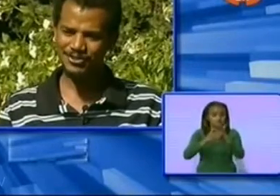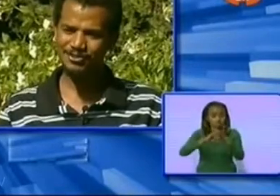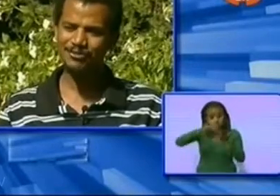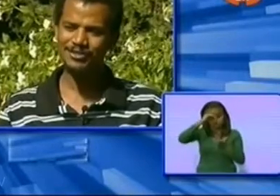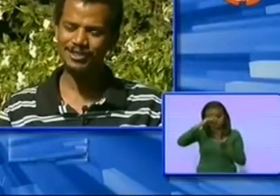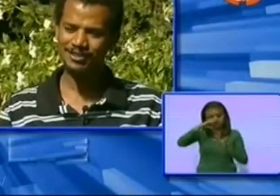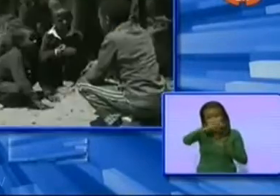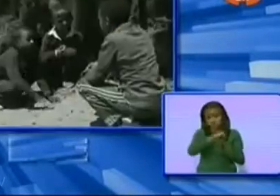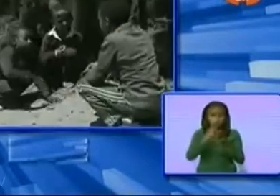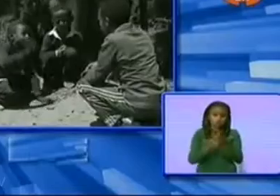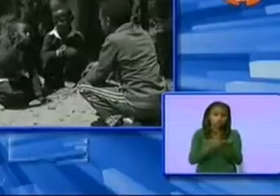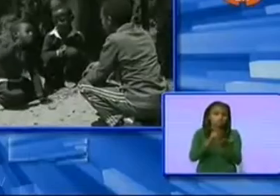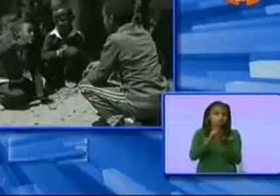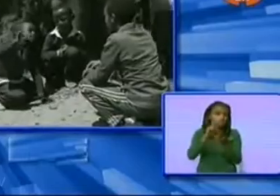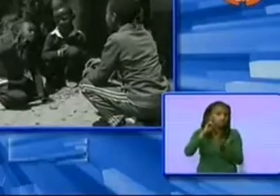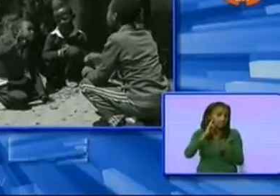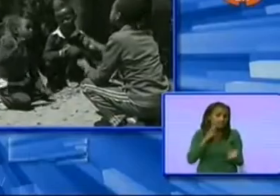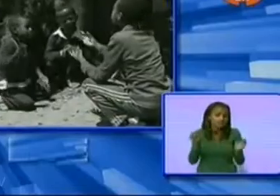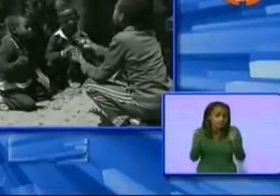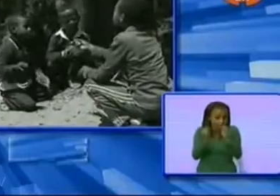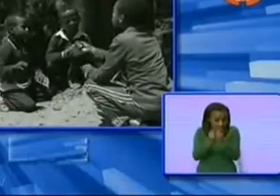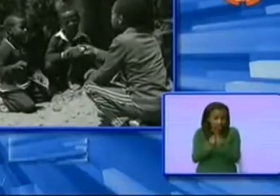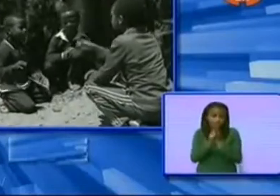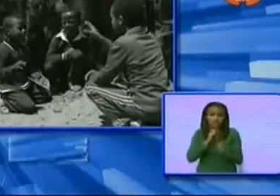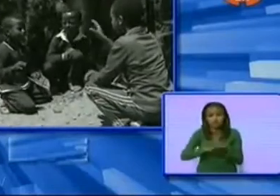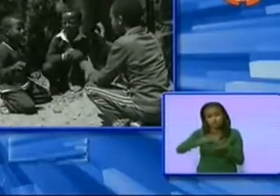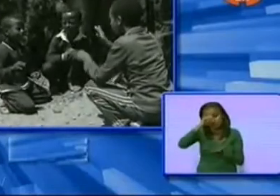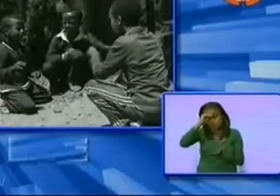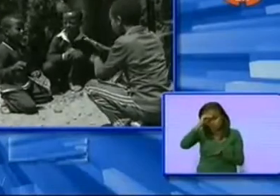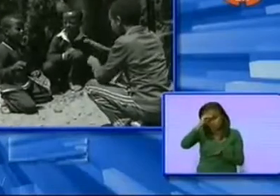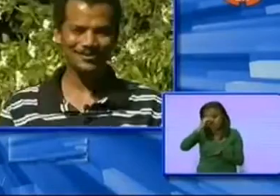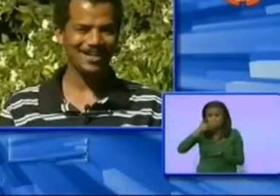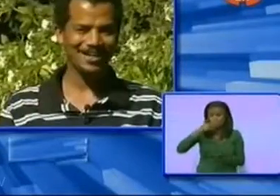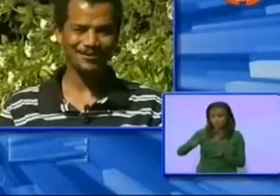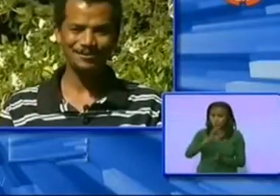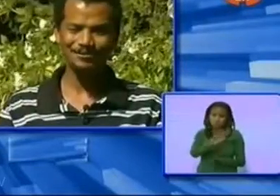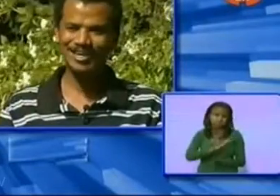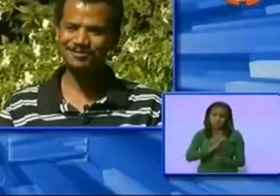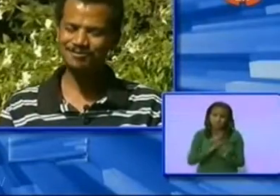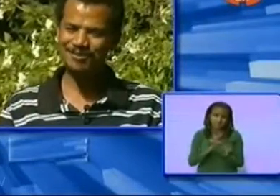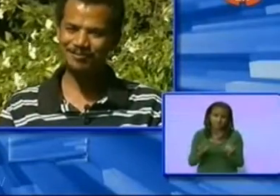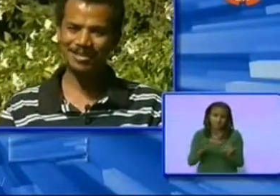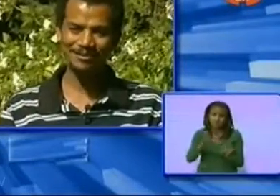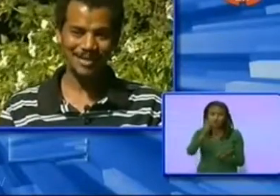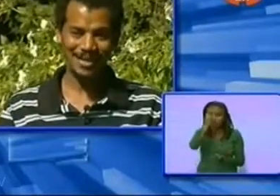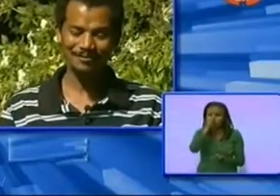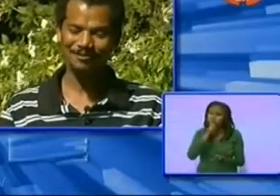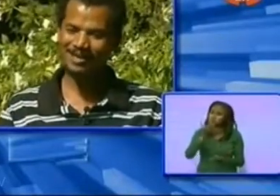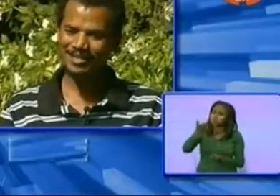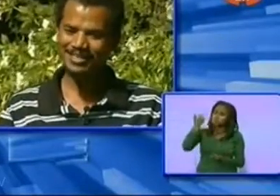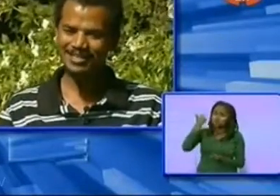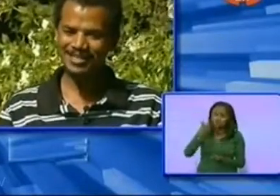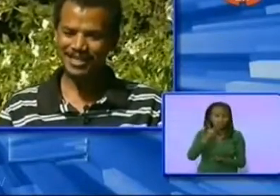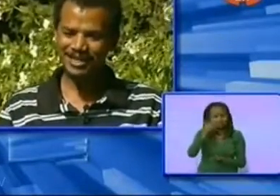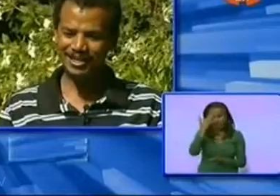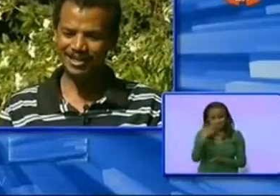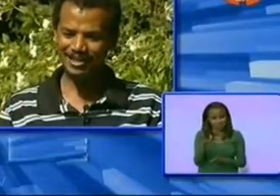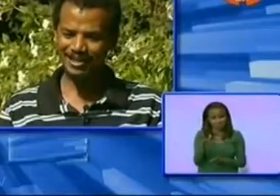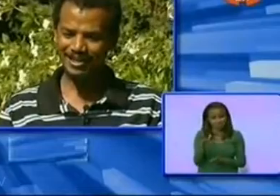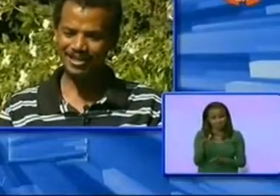ከኤሌመንት ቤት የተማርኩት ሁሉም እዚህ ግቢ ውስጥ ነው። መስማት ከተሳናቸው ጋር በመጥፋሪ ብዙ አልታወቁም። ወላጅ ማምጣት ብዬ